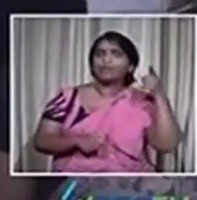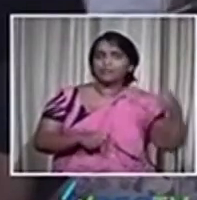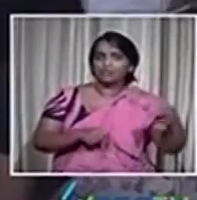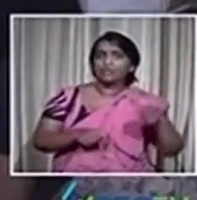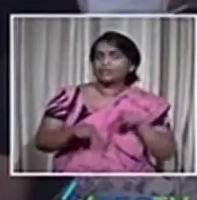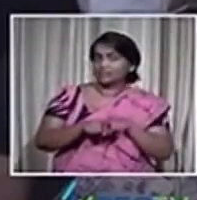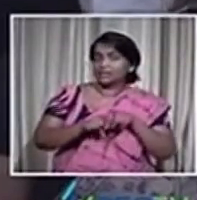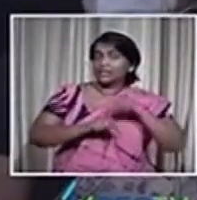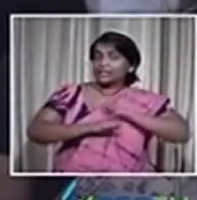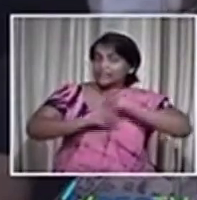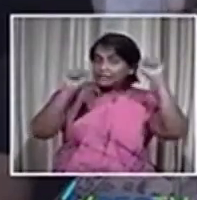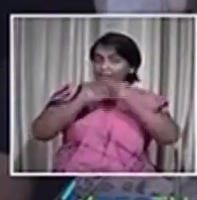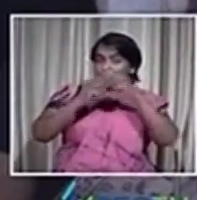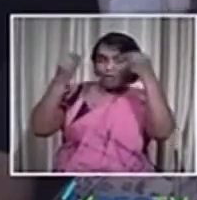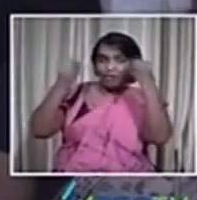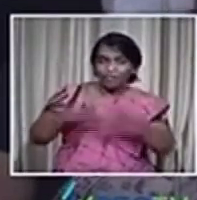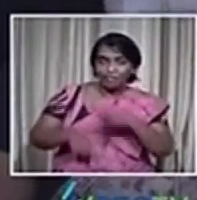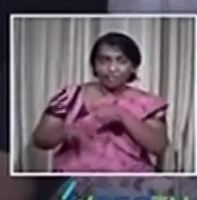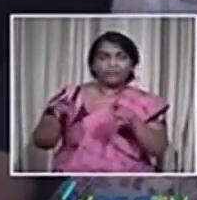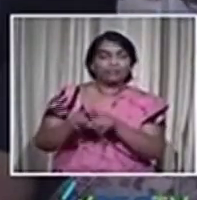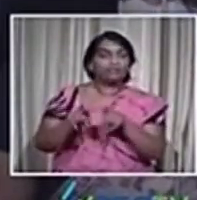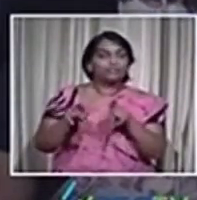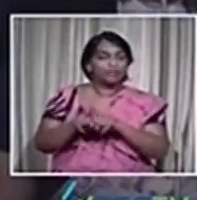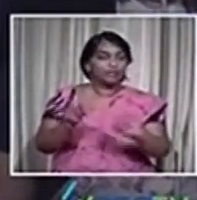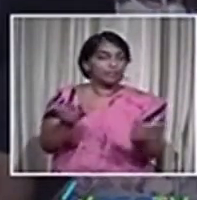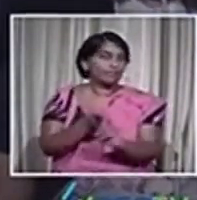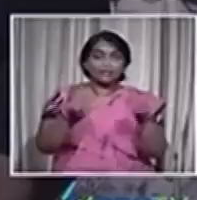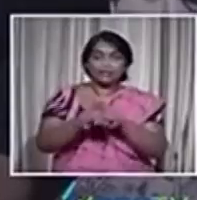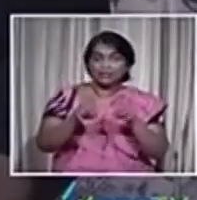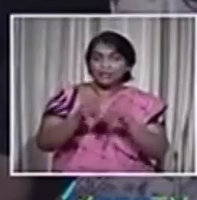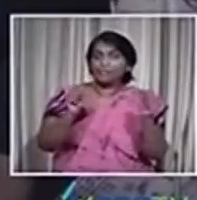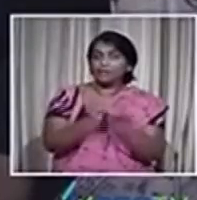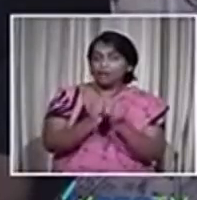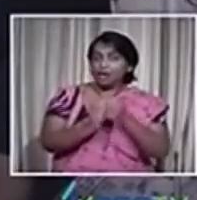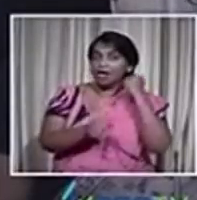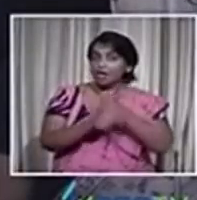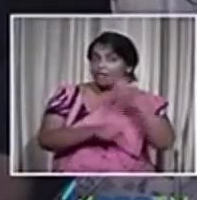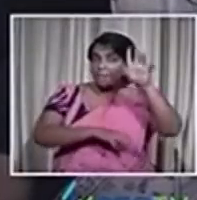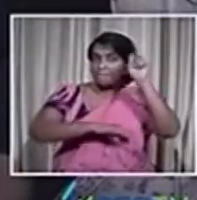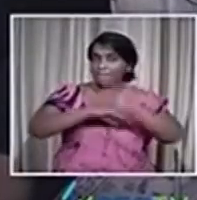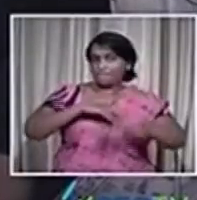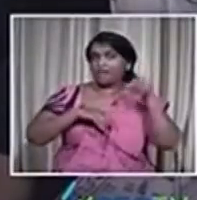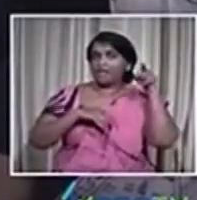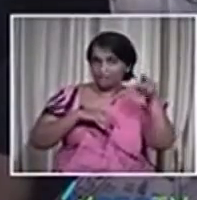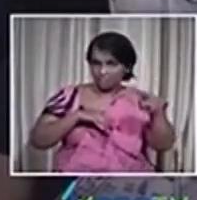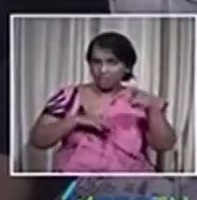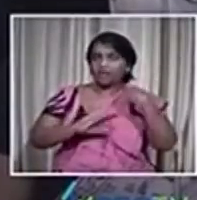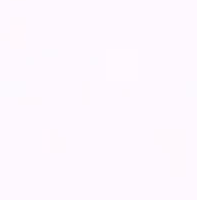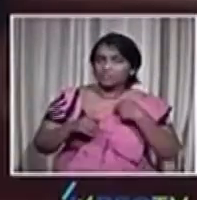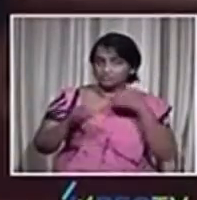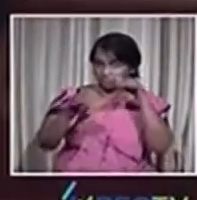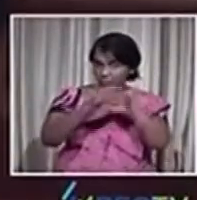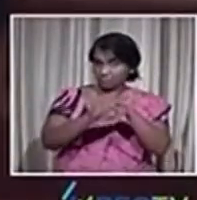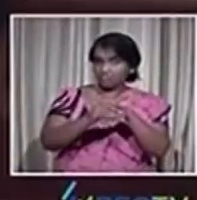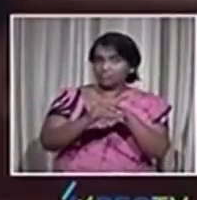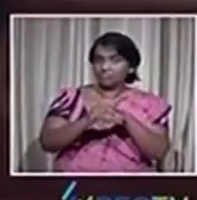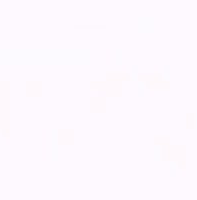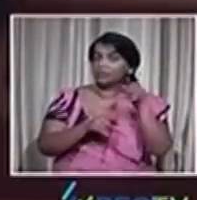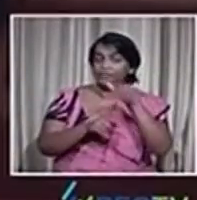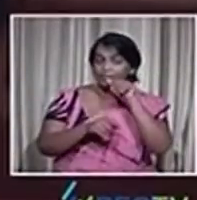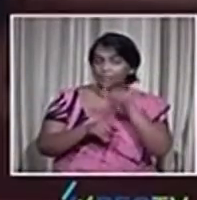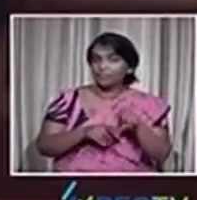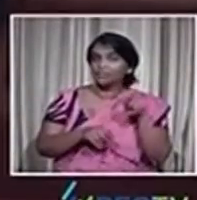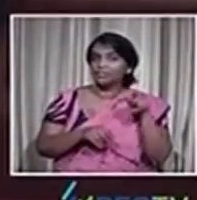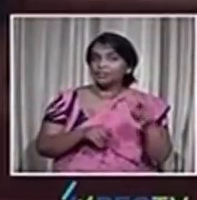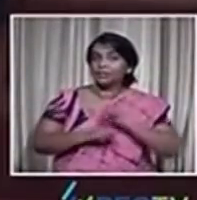මේ උද්ඝෝෂණ කඩාකප්පල්කාරී කරලා ප්‍රචණ්ඩකාරී විදියට හැසිරෙන ආණ්ඩුවේ කුමන්ත්‍රණයක් තියෙනවා මේ රටේ ජනතාව ඒක දැනගත යුතුයි මේ පක්ෂ කවදාක්වත්